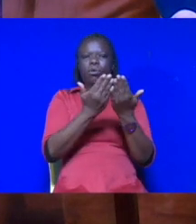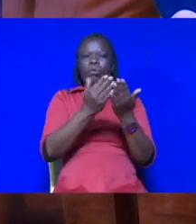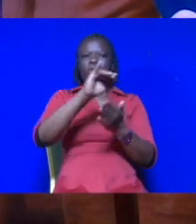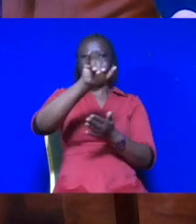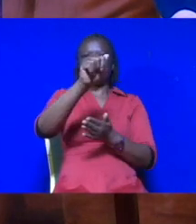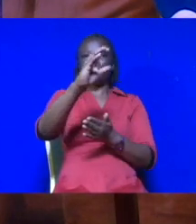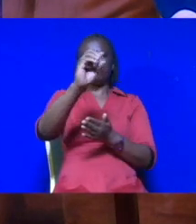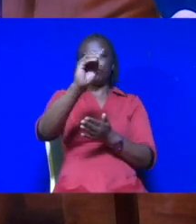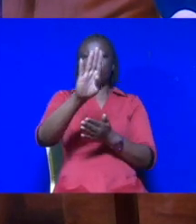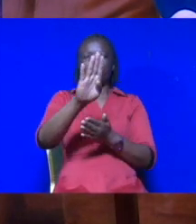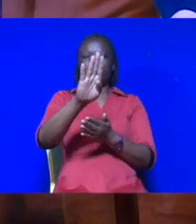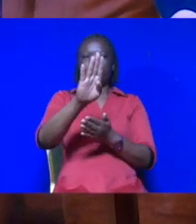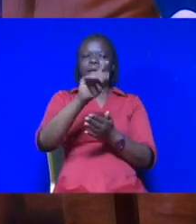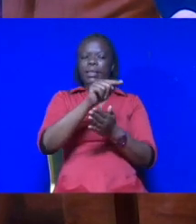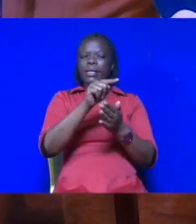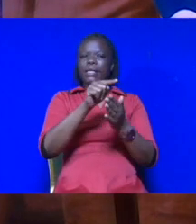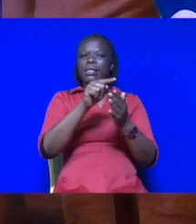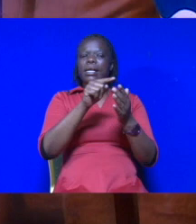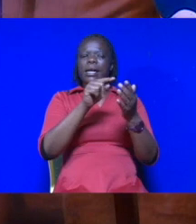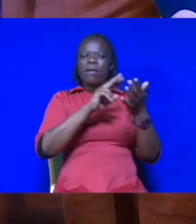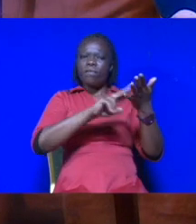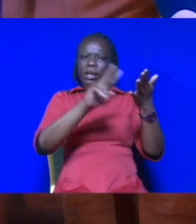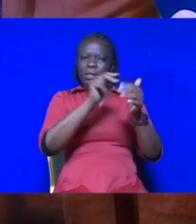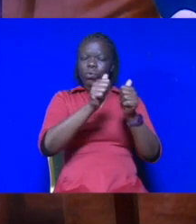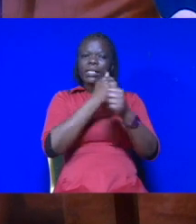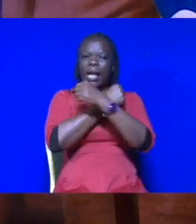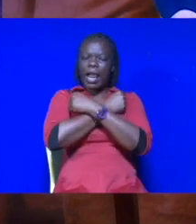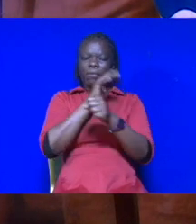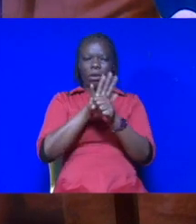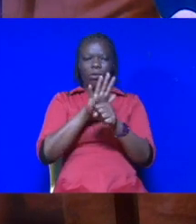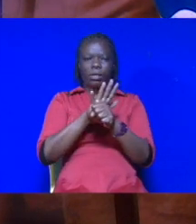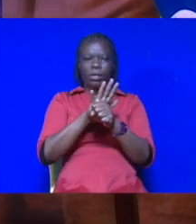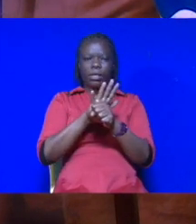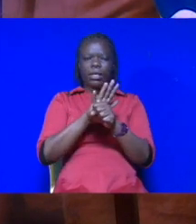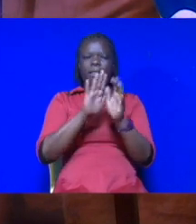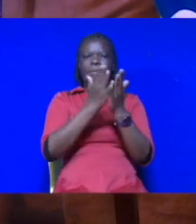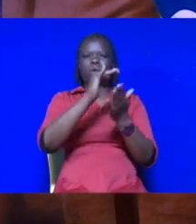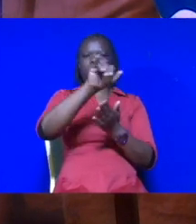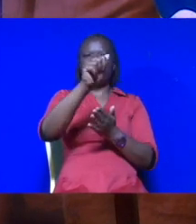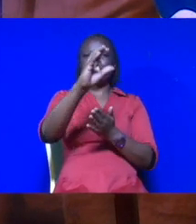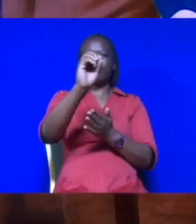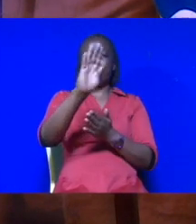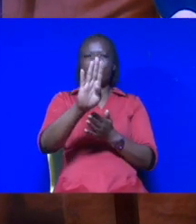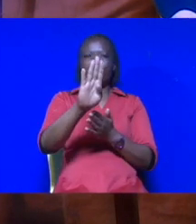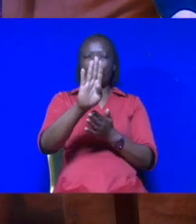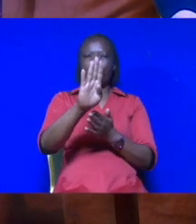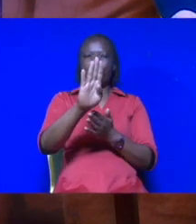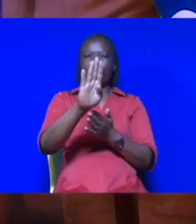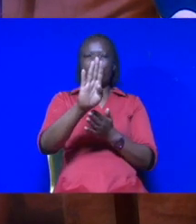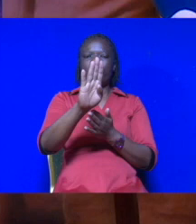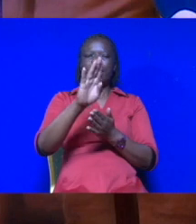Yakobo, hili ni fungu ambalo nalipenda, nitasoma pamoja nanyi. Yakobo, neno la